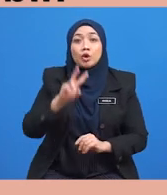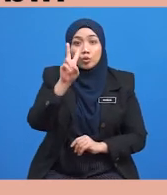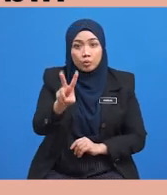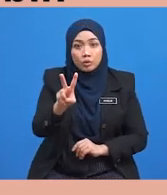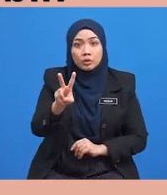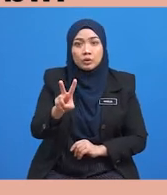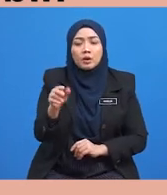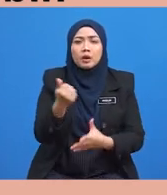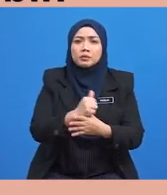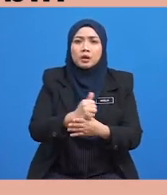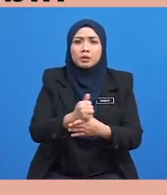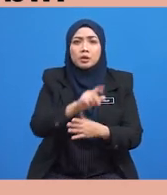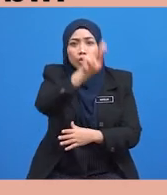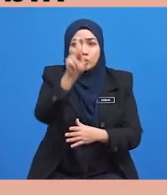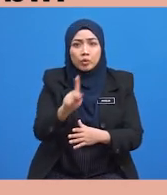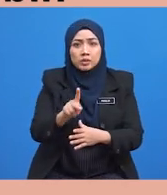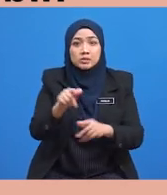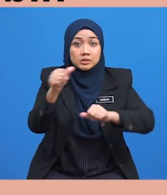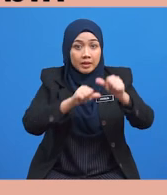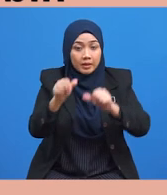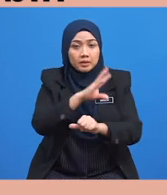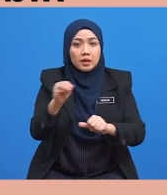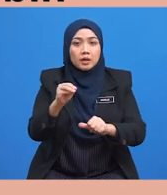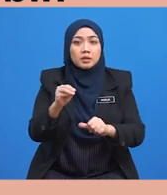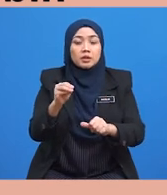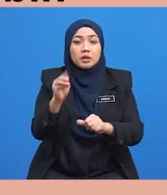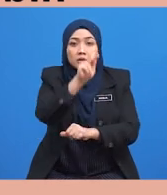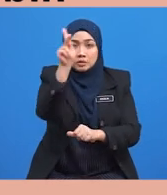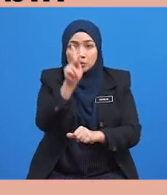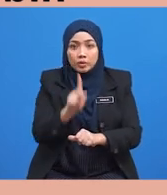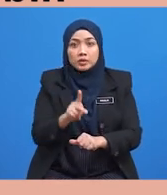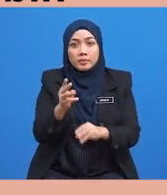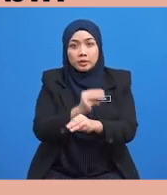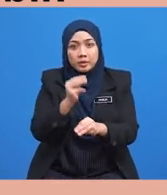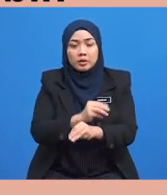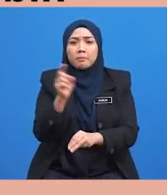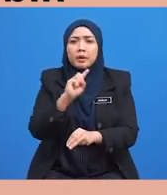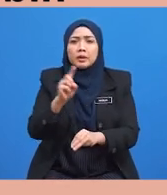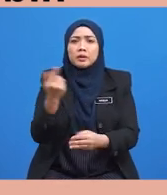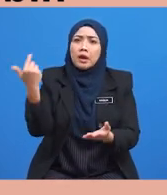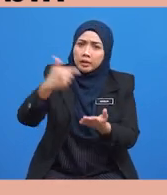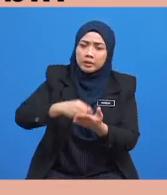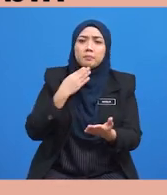Antara skor kuis sains dan skor kuis matematik, pencapaian yang manakah lebih baik?